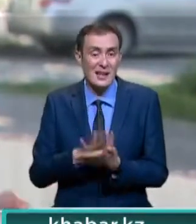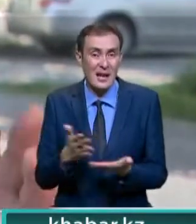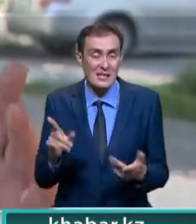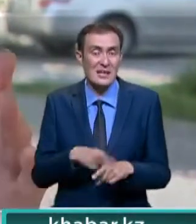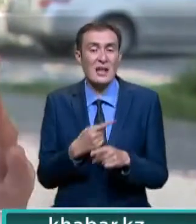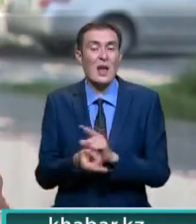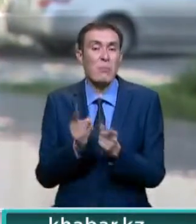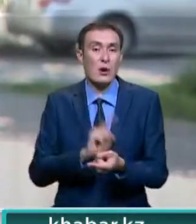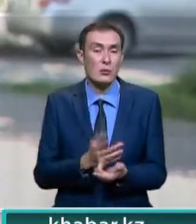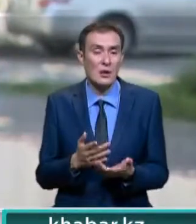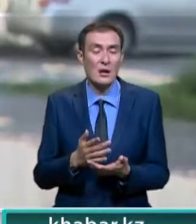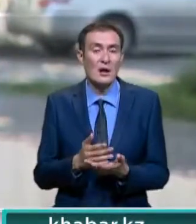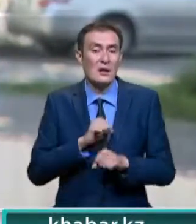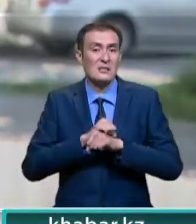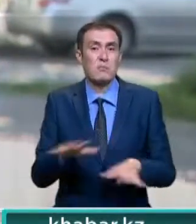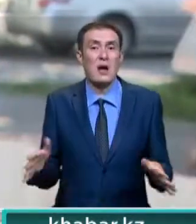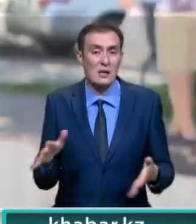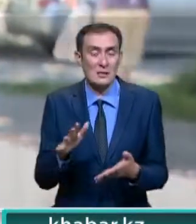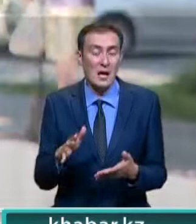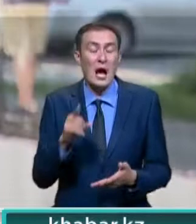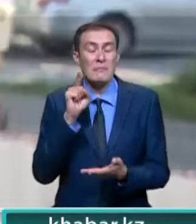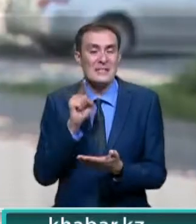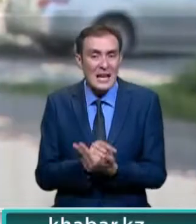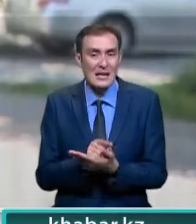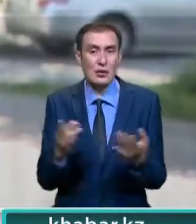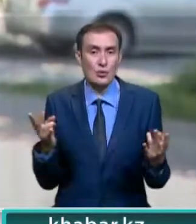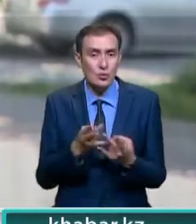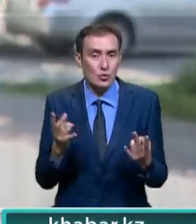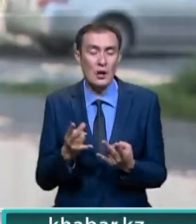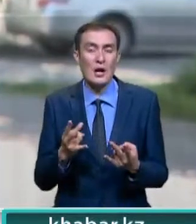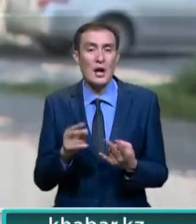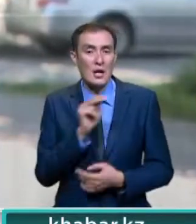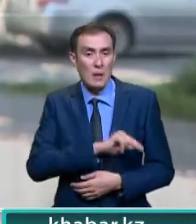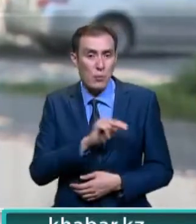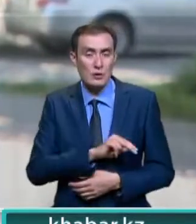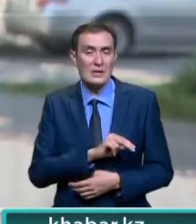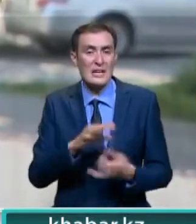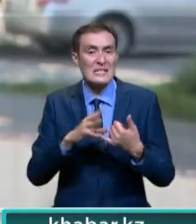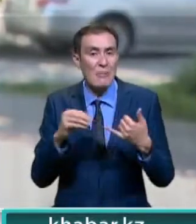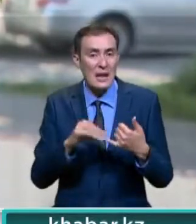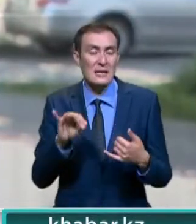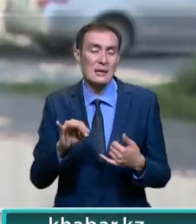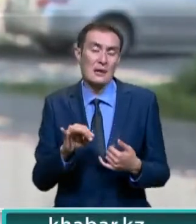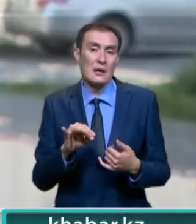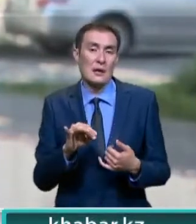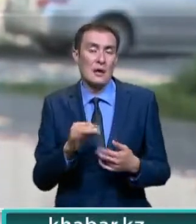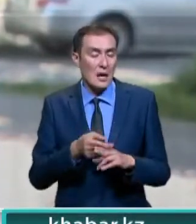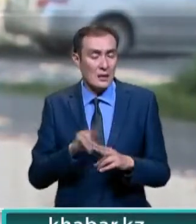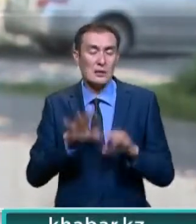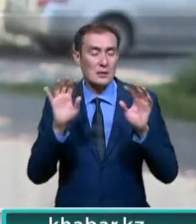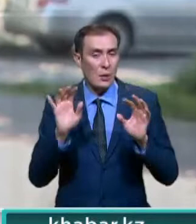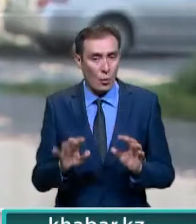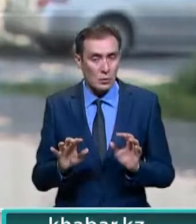или наоборот рассыпается. То есть обязательно нужно работать с землей. И здесь, я думаю, этот закон